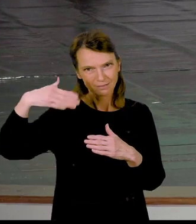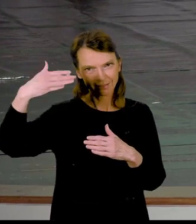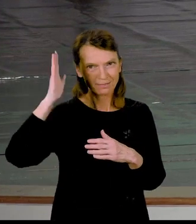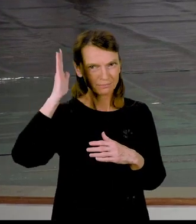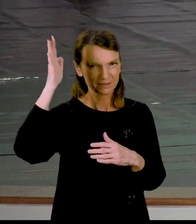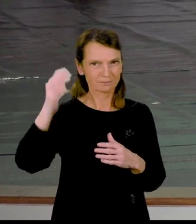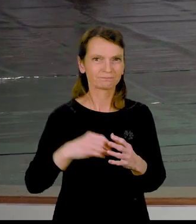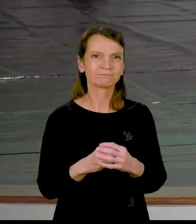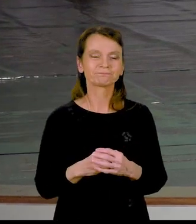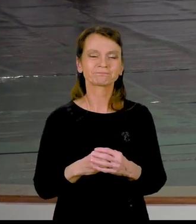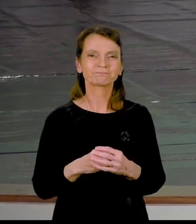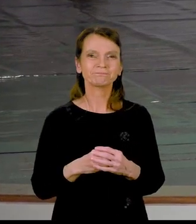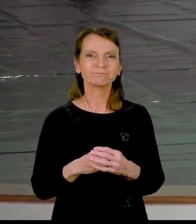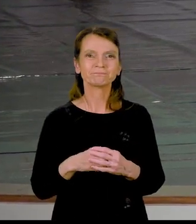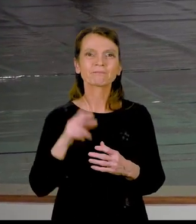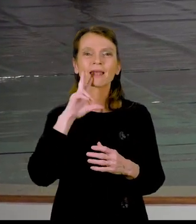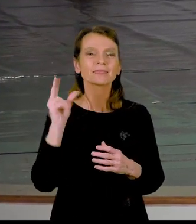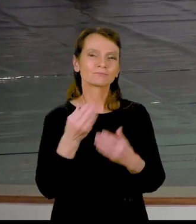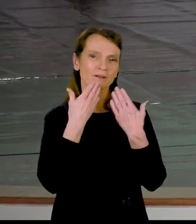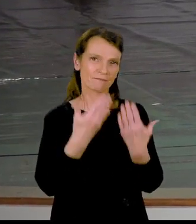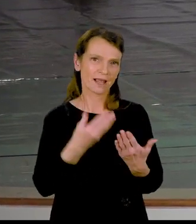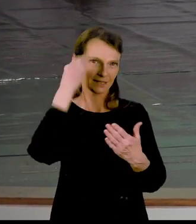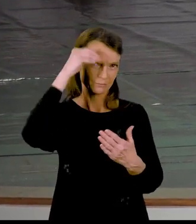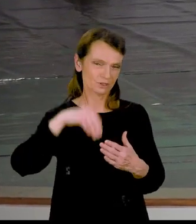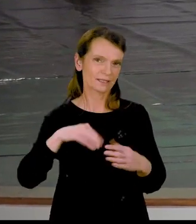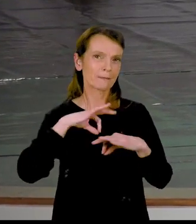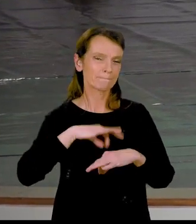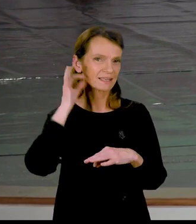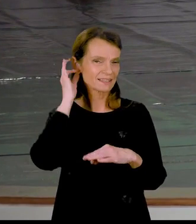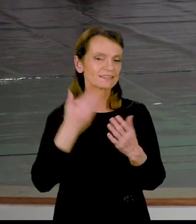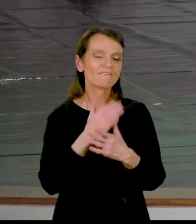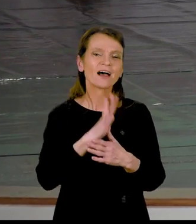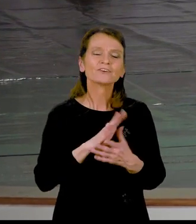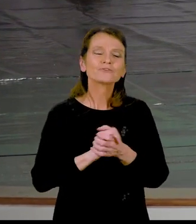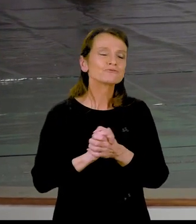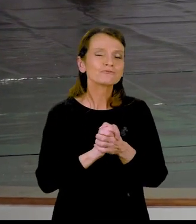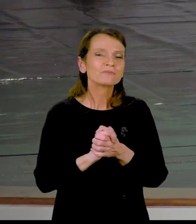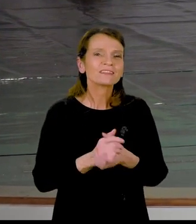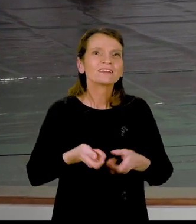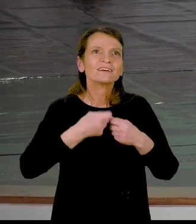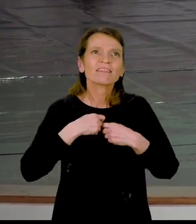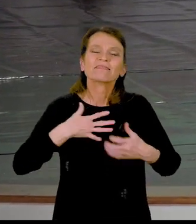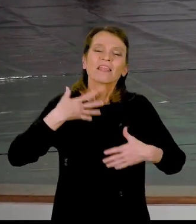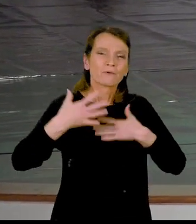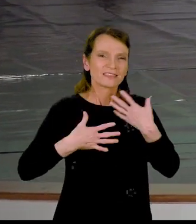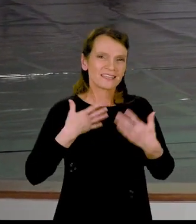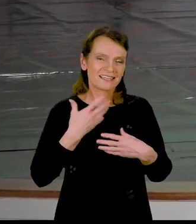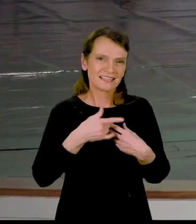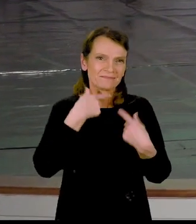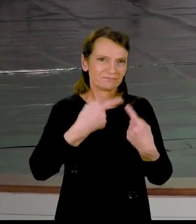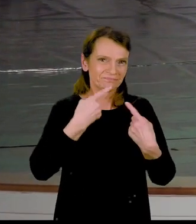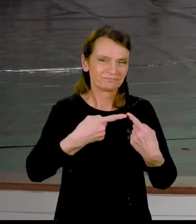Najlepša hvala, spoštovana predsednica žirije, za vaš čudovit, navdihujoč nagovor. Ja,